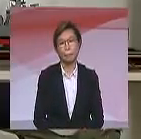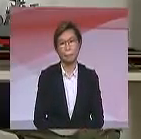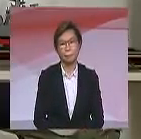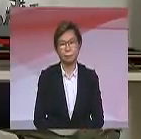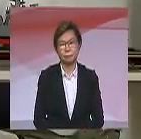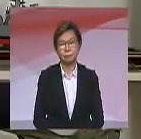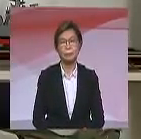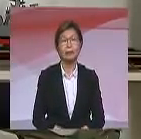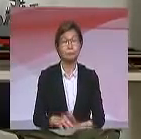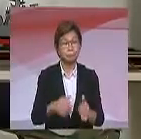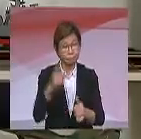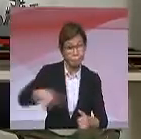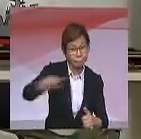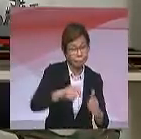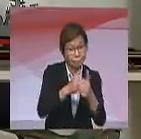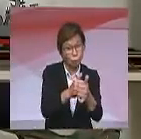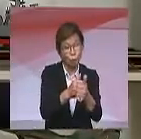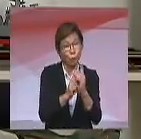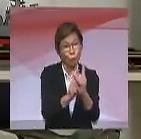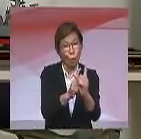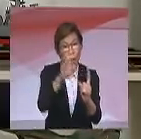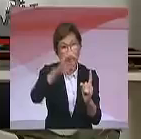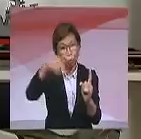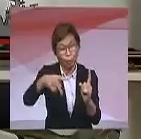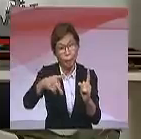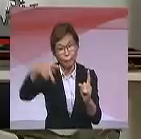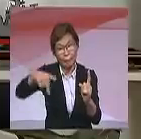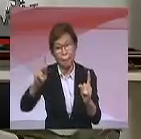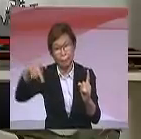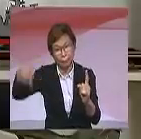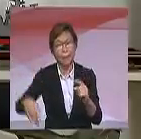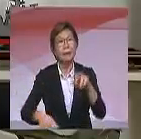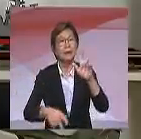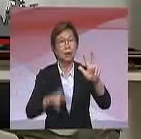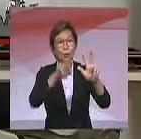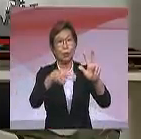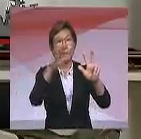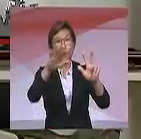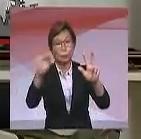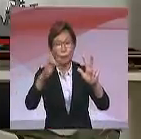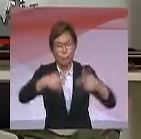SOP PKPP. Sebanyak 3,509 pasaraya,